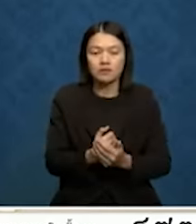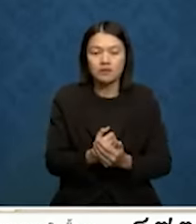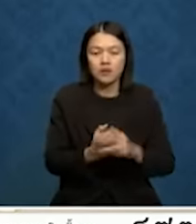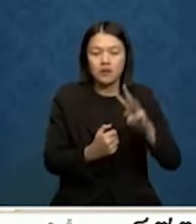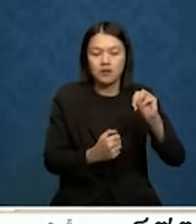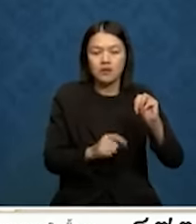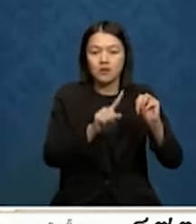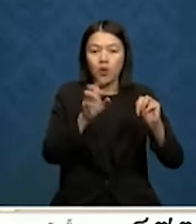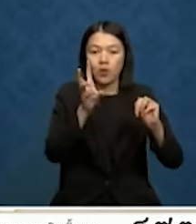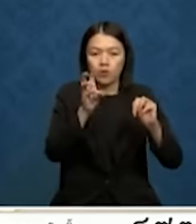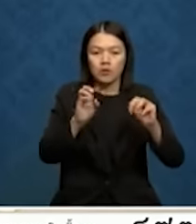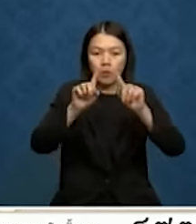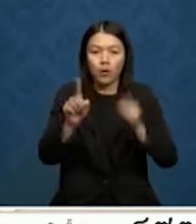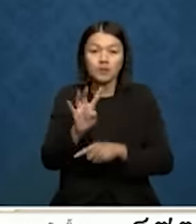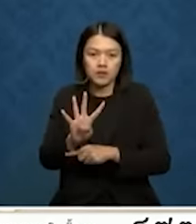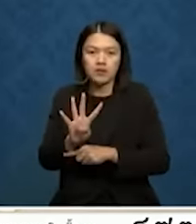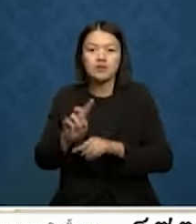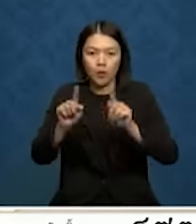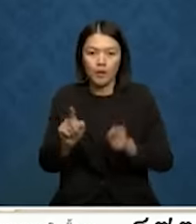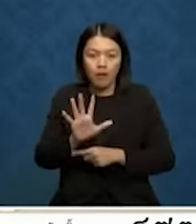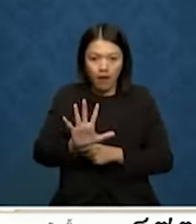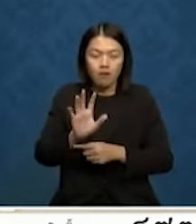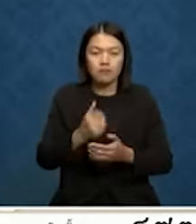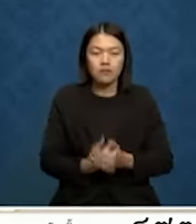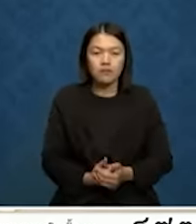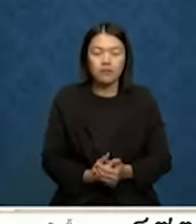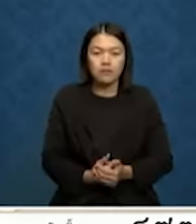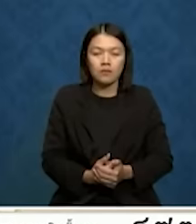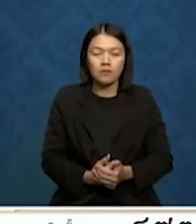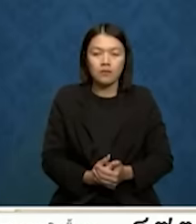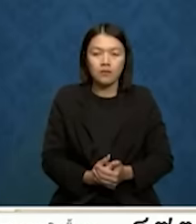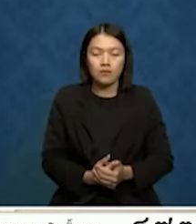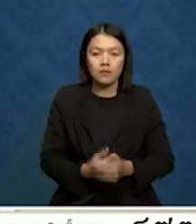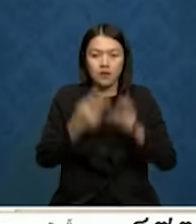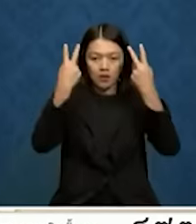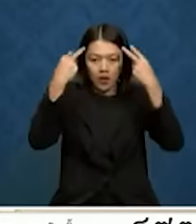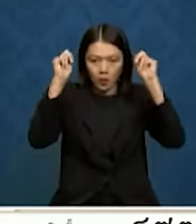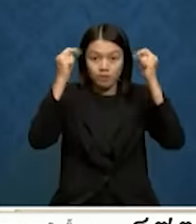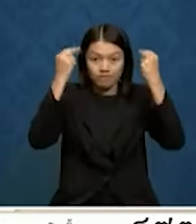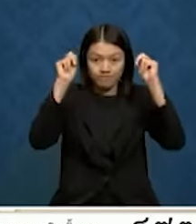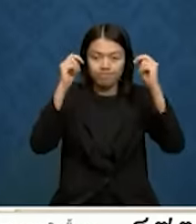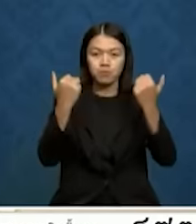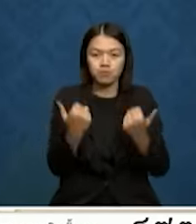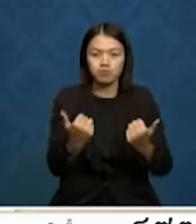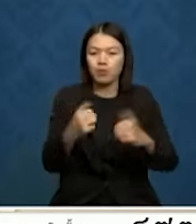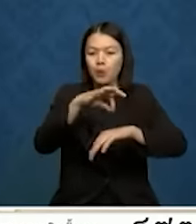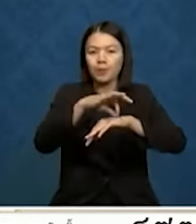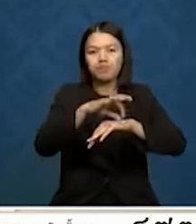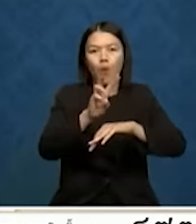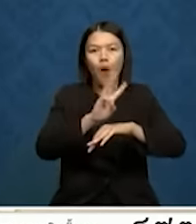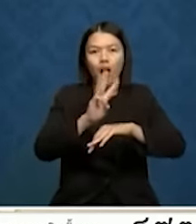า160วงเล็บ4และ5ดังนั้นนายกรัฐมนตรีจึงว่างล